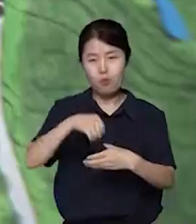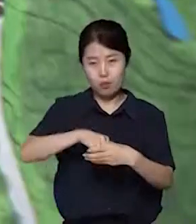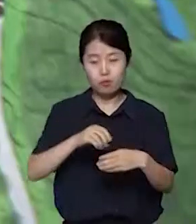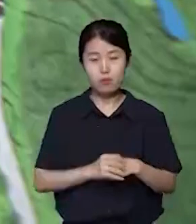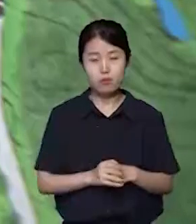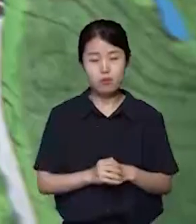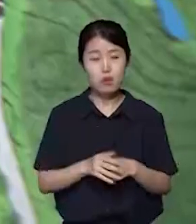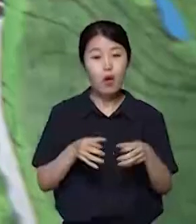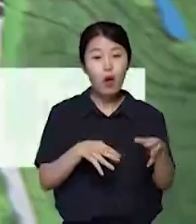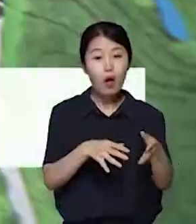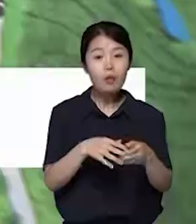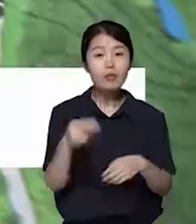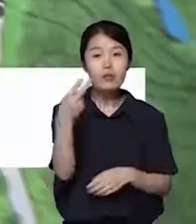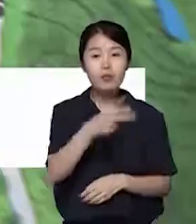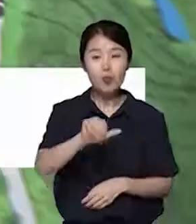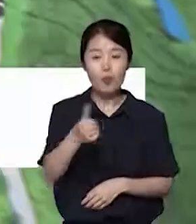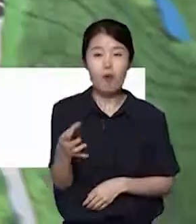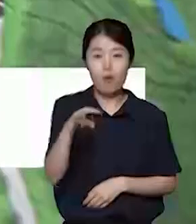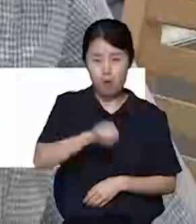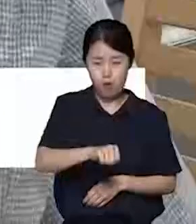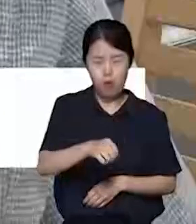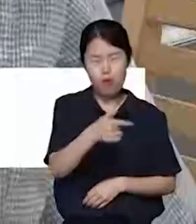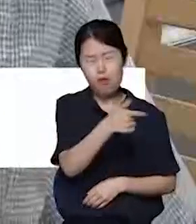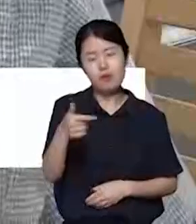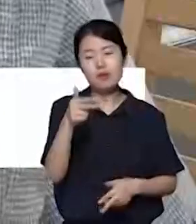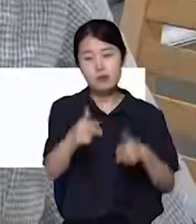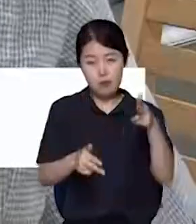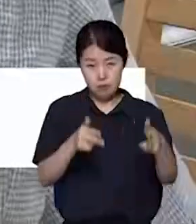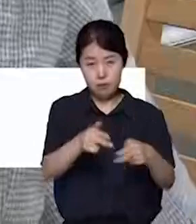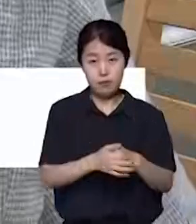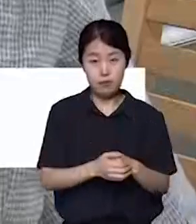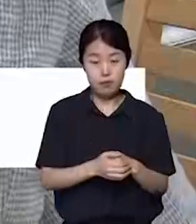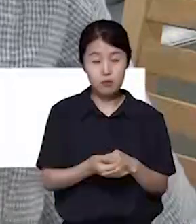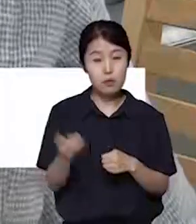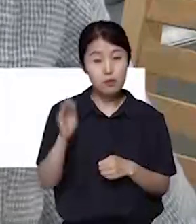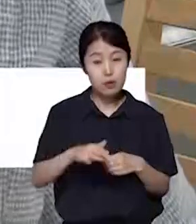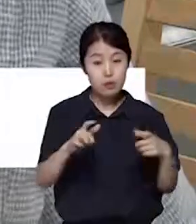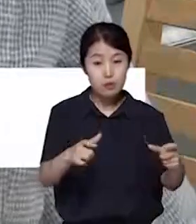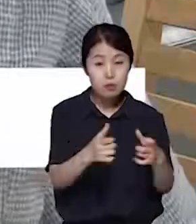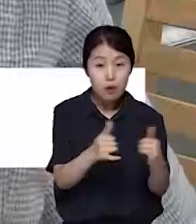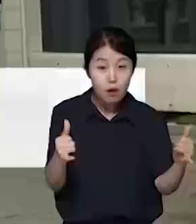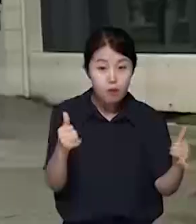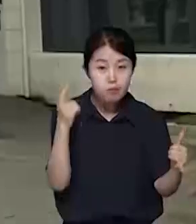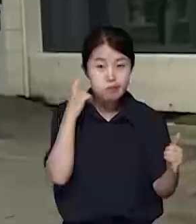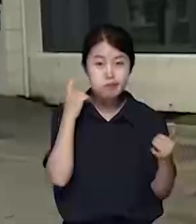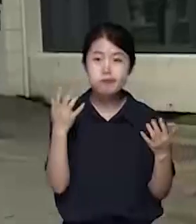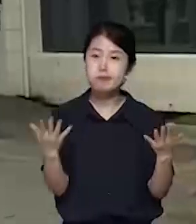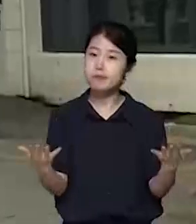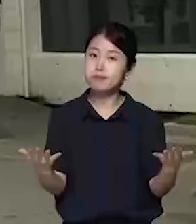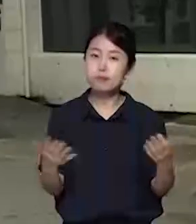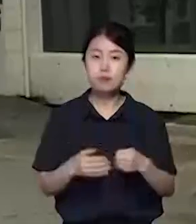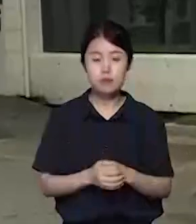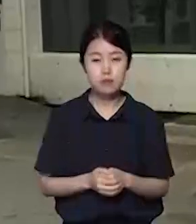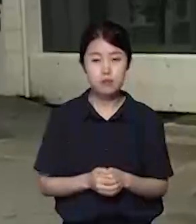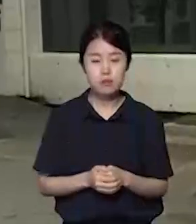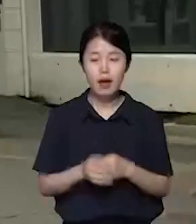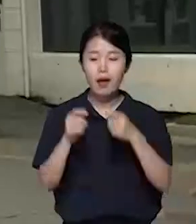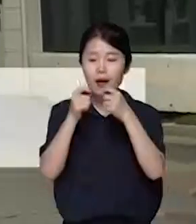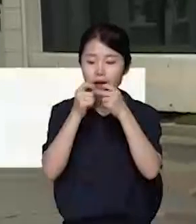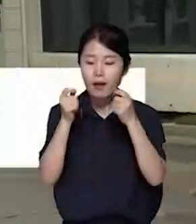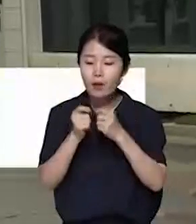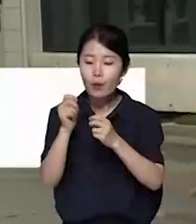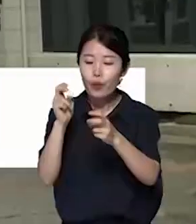약 2,500억 원. 대형 개발 사업입니다. 하지만 주민들은 전혀 몰랐습니다. 담양군은 민자유치